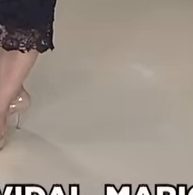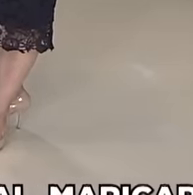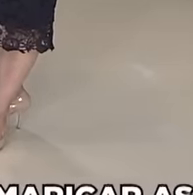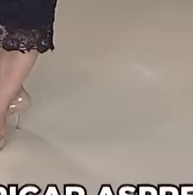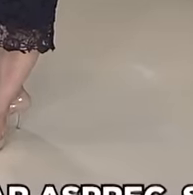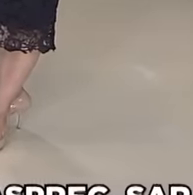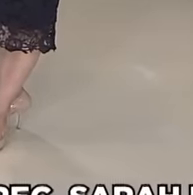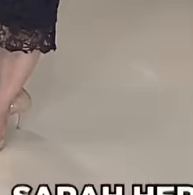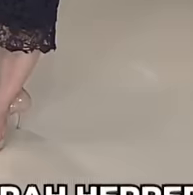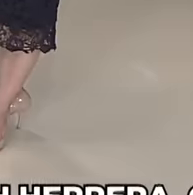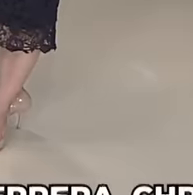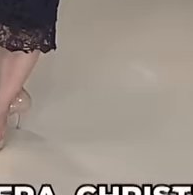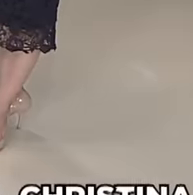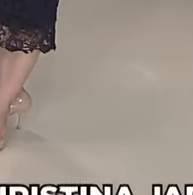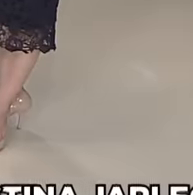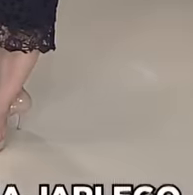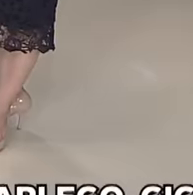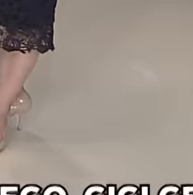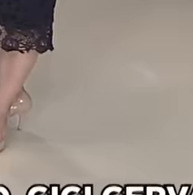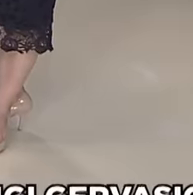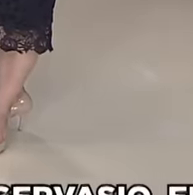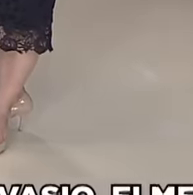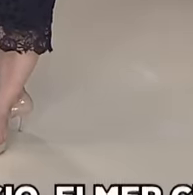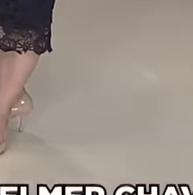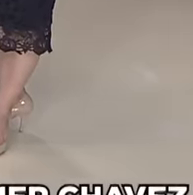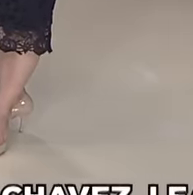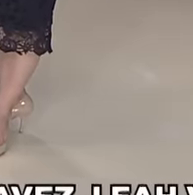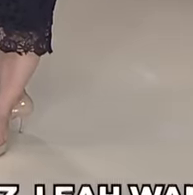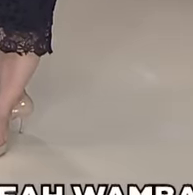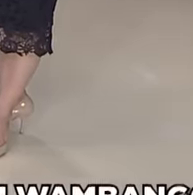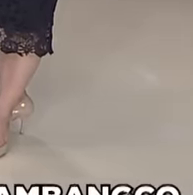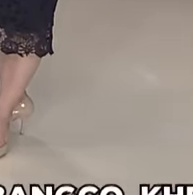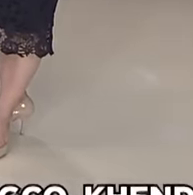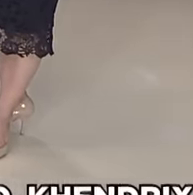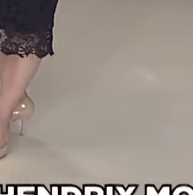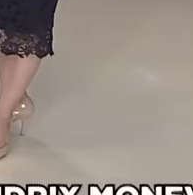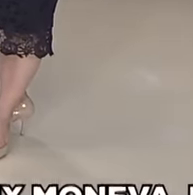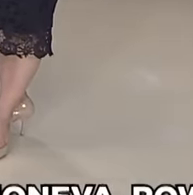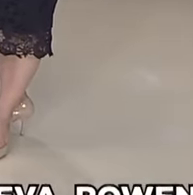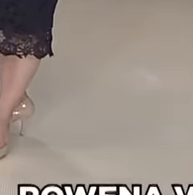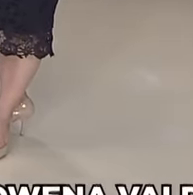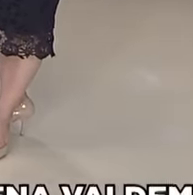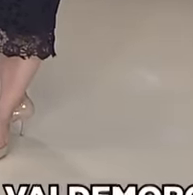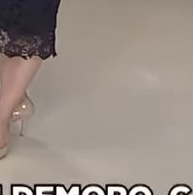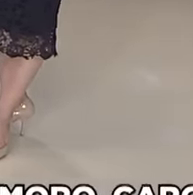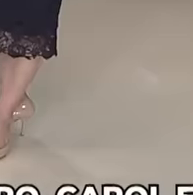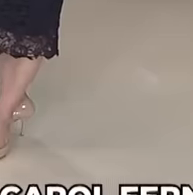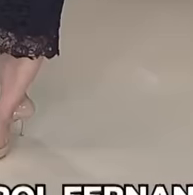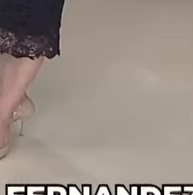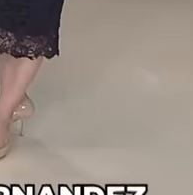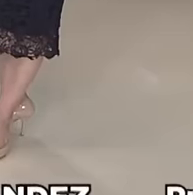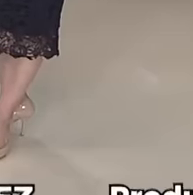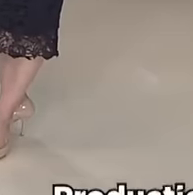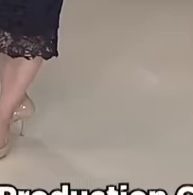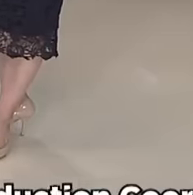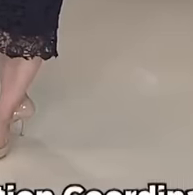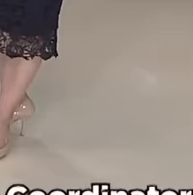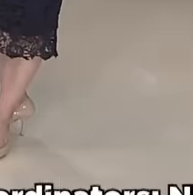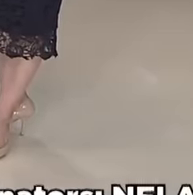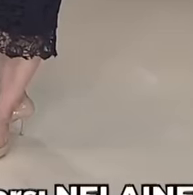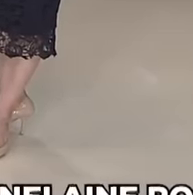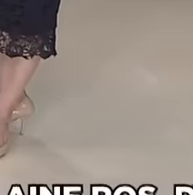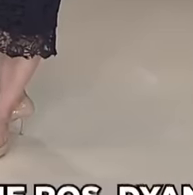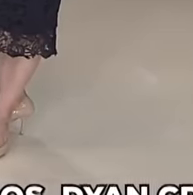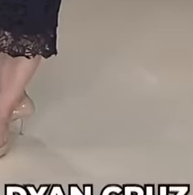side effect noon, pagpapapute, pero hindi yun ang punto sa liver talaga. Ibig, sa katawan. Sabihin it's really mo, to detoxify. Para sa